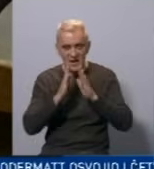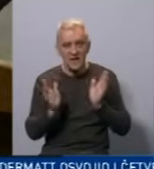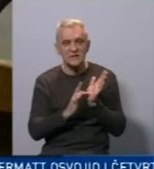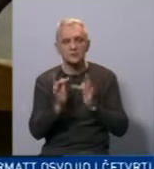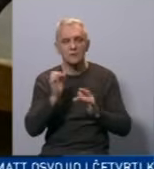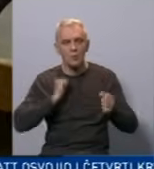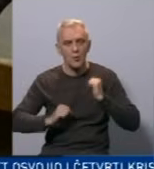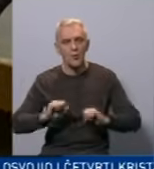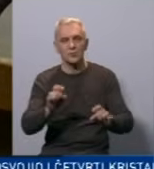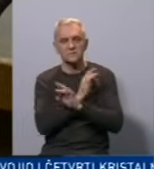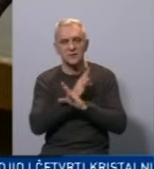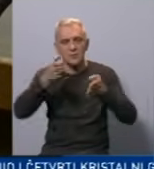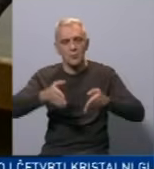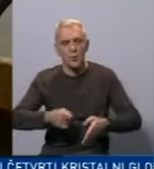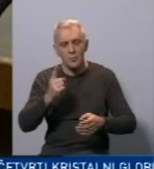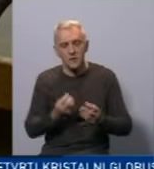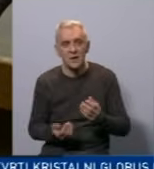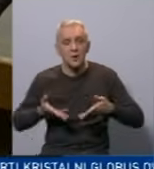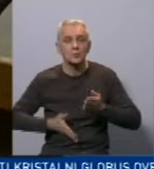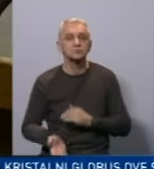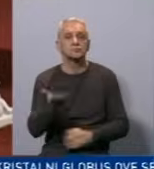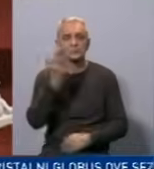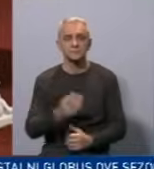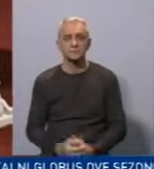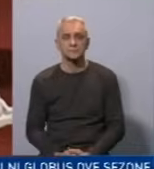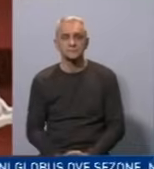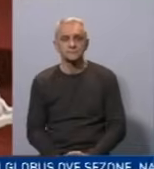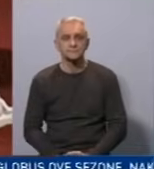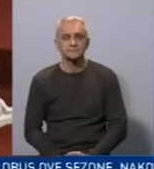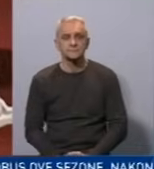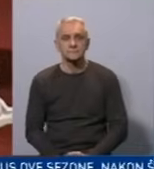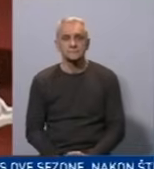vjere, Isusovu muku, smrt, pokop i uskrsnuć.